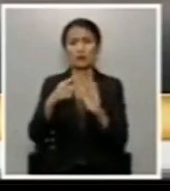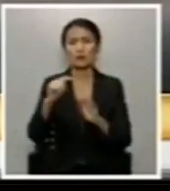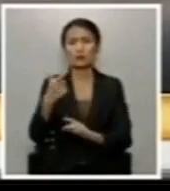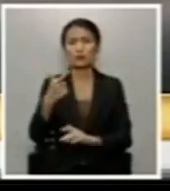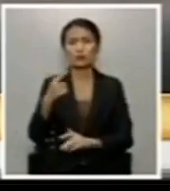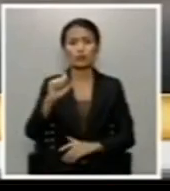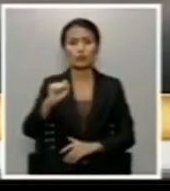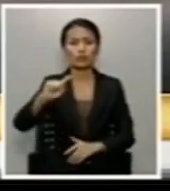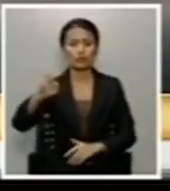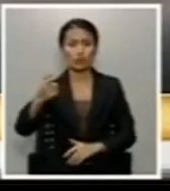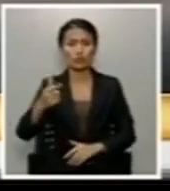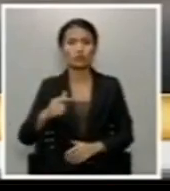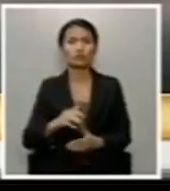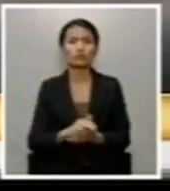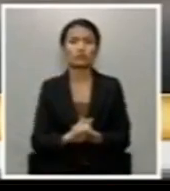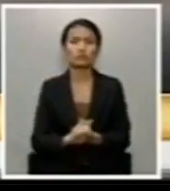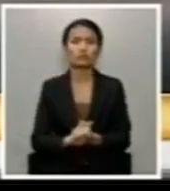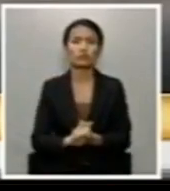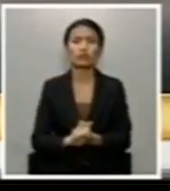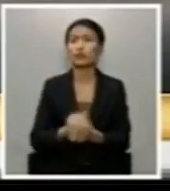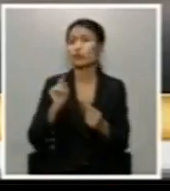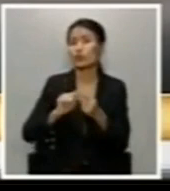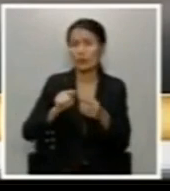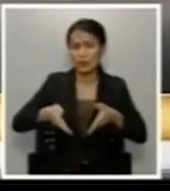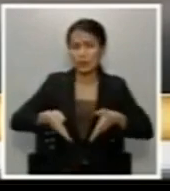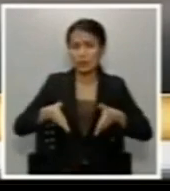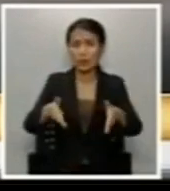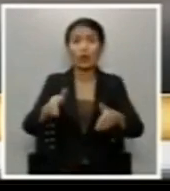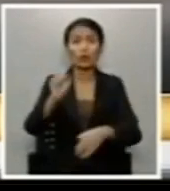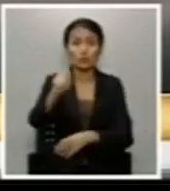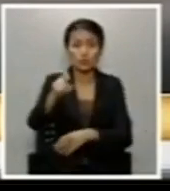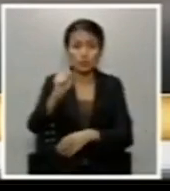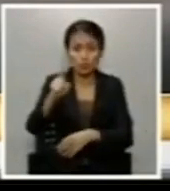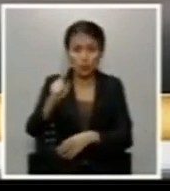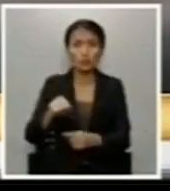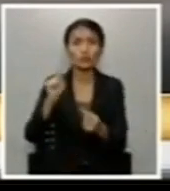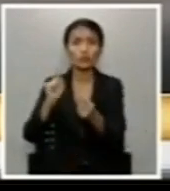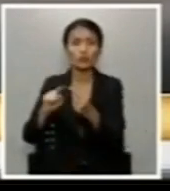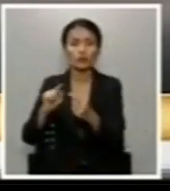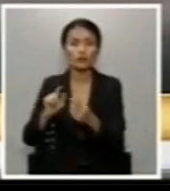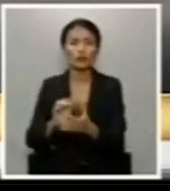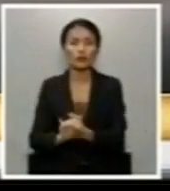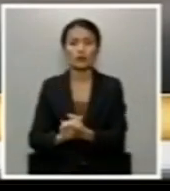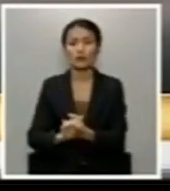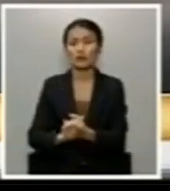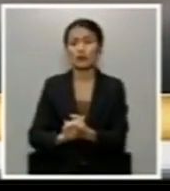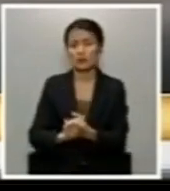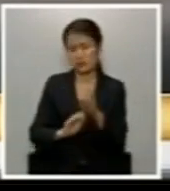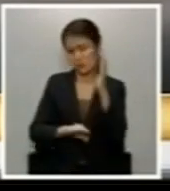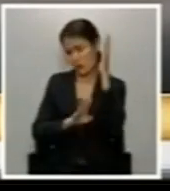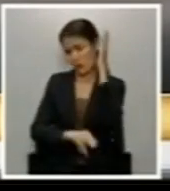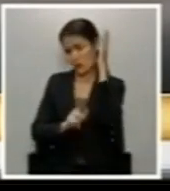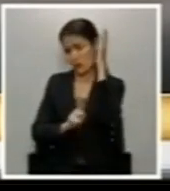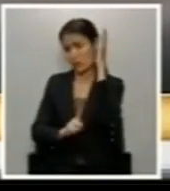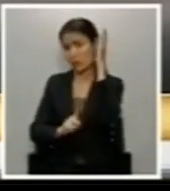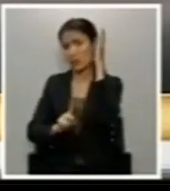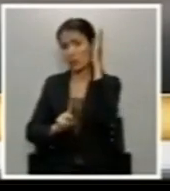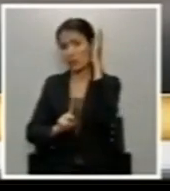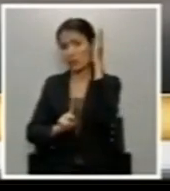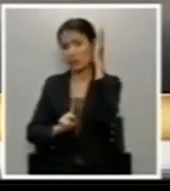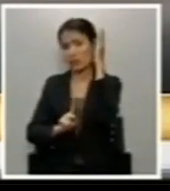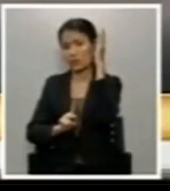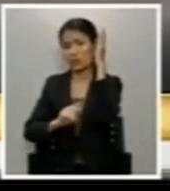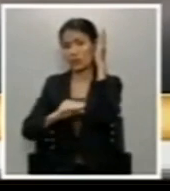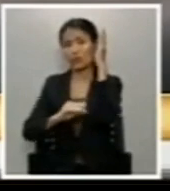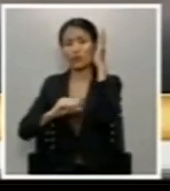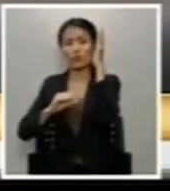วย์จากโกลกกลับมาถึงกรุงเทพแล้วสามารถสร้างซูเปอร์ไฮเวย์เชื่อม2ฝั่งคาบสมุทรตะวันออกตะวันต